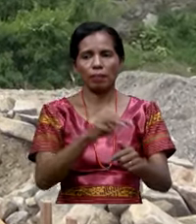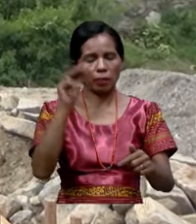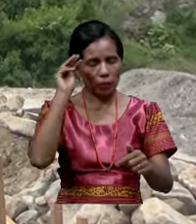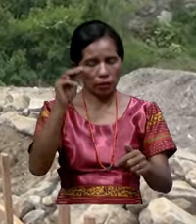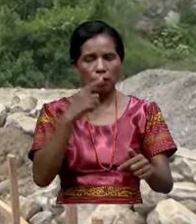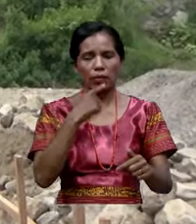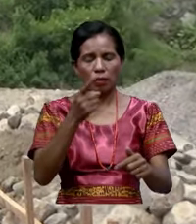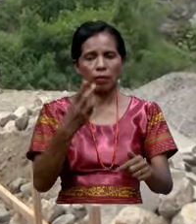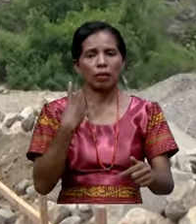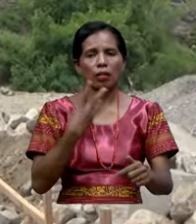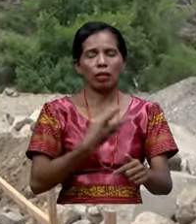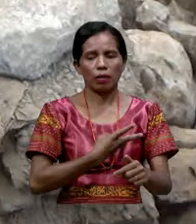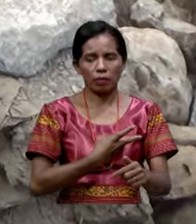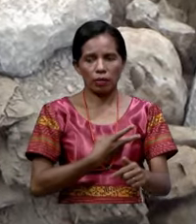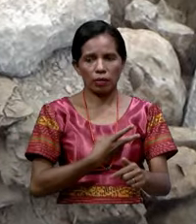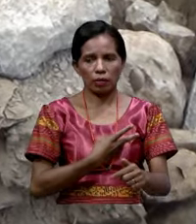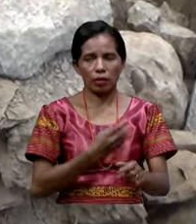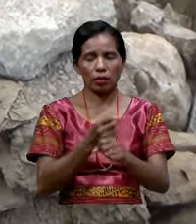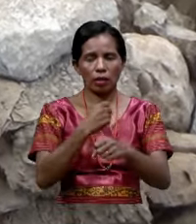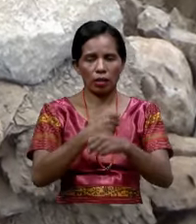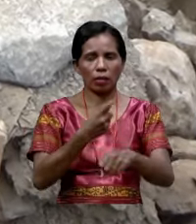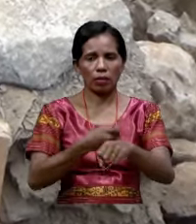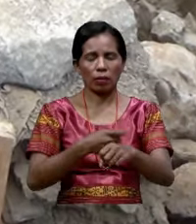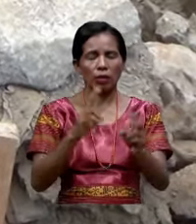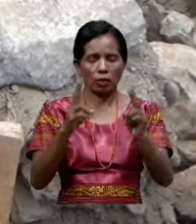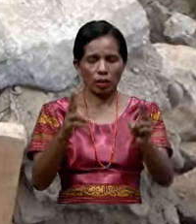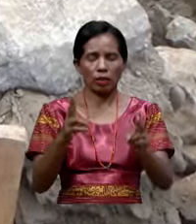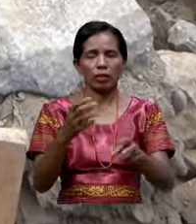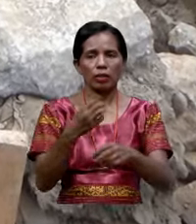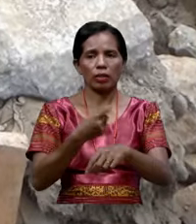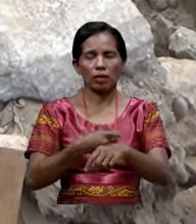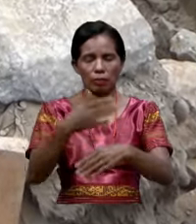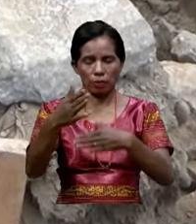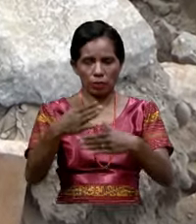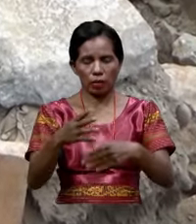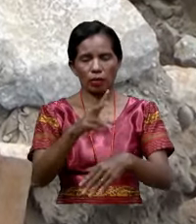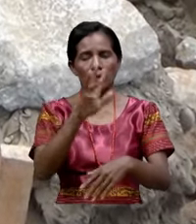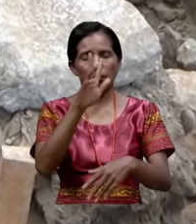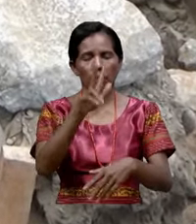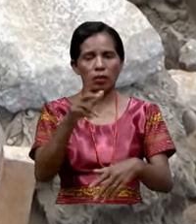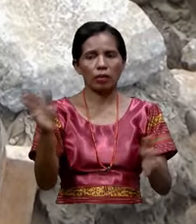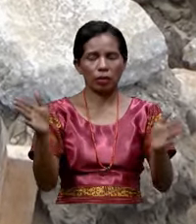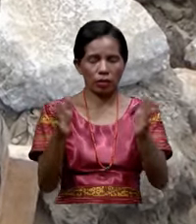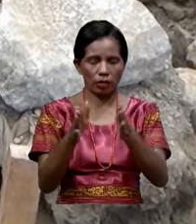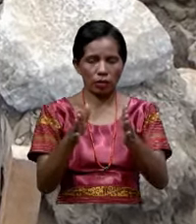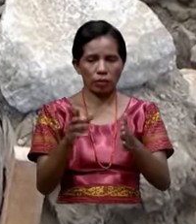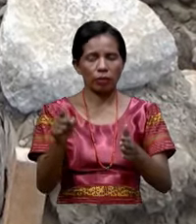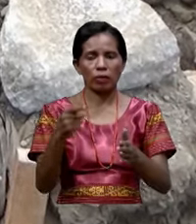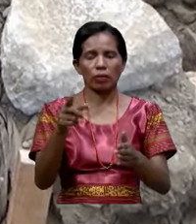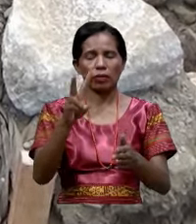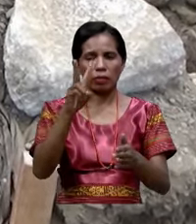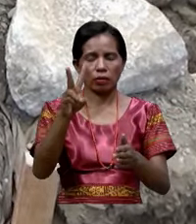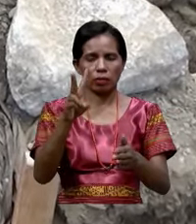bahan bidang kata saya finaliza ya tempo barang yang lara. 4 veces 2, 4,2